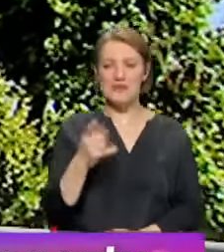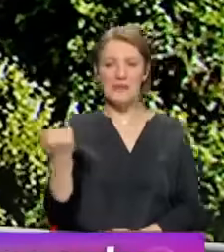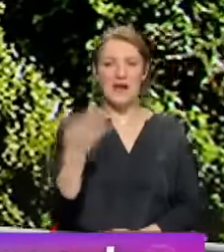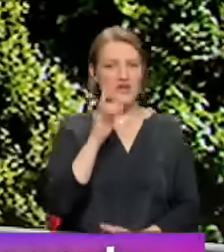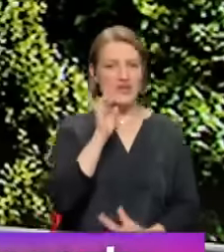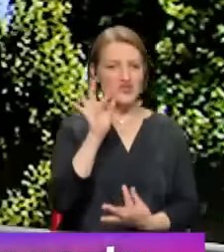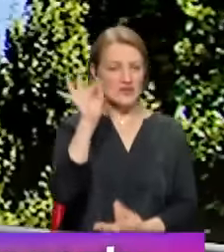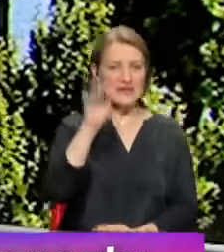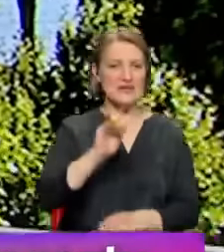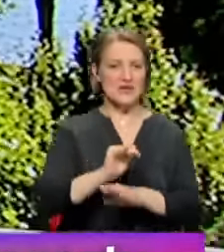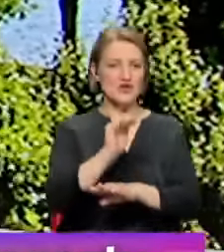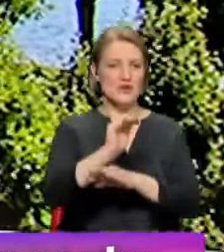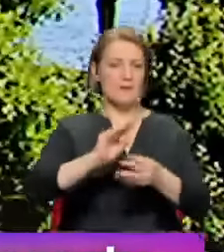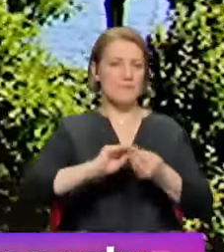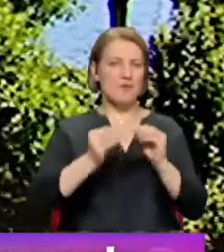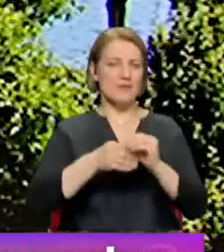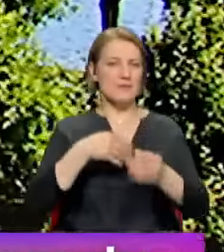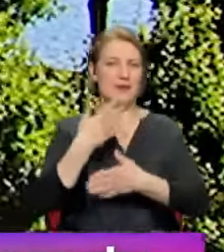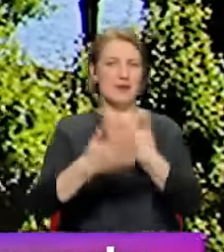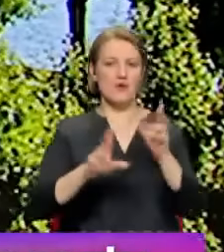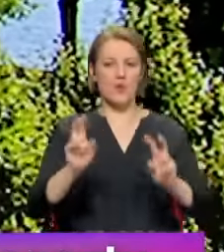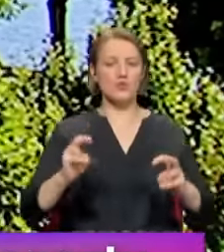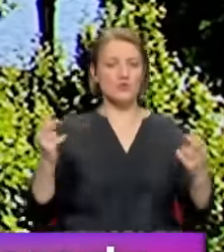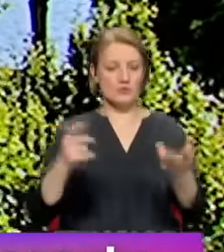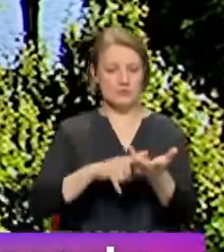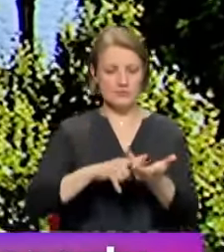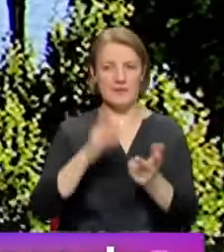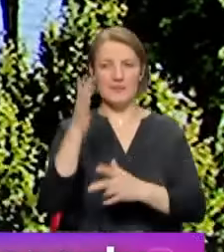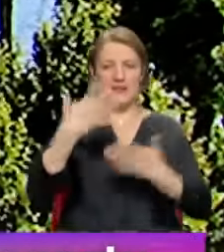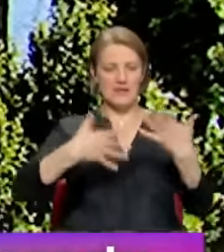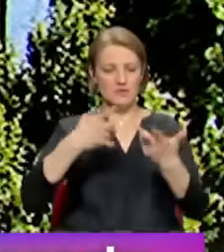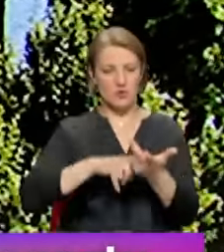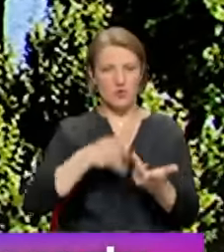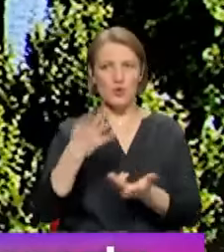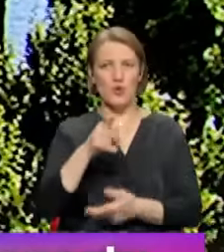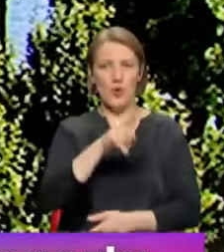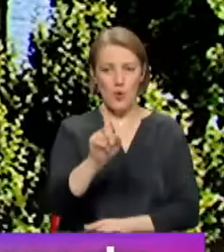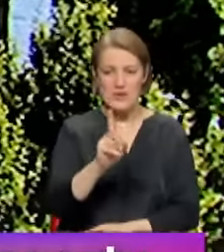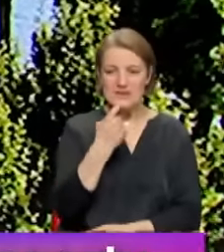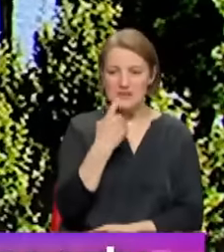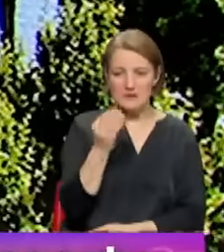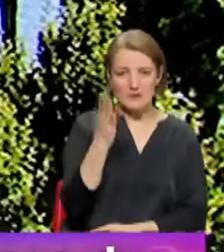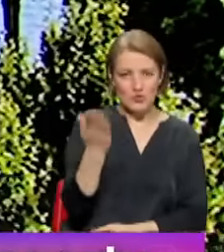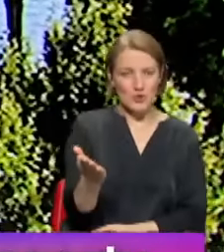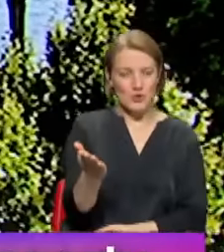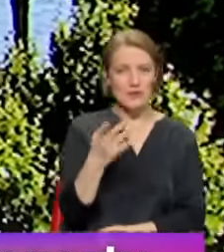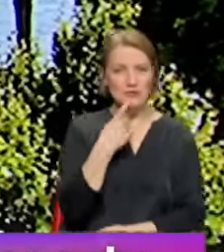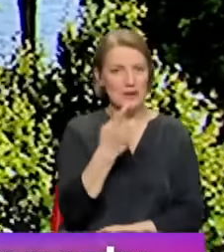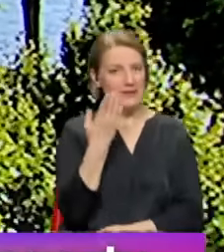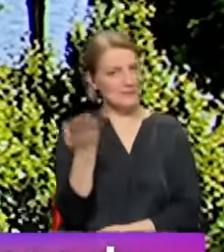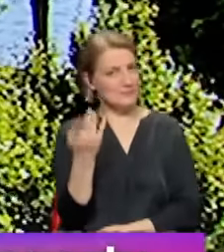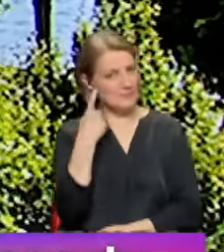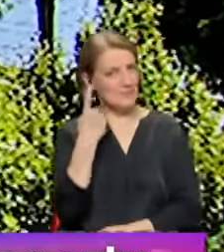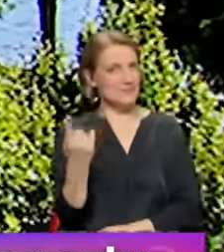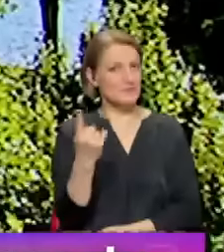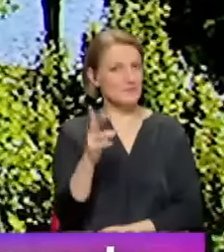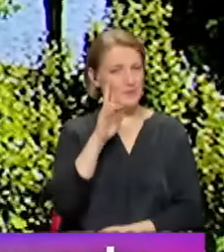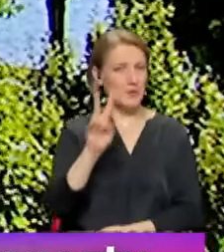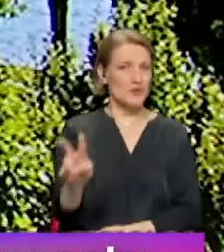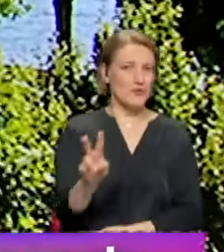kişinin yaşamış olduğu sorunlarına diyor. Koltuk takımı ne olacak diyor, televizyon ne olacak diyor. 10 yaşındaki çocuk ve söylediklerini sizler de